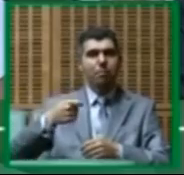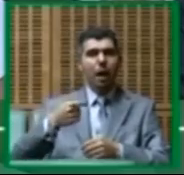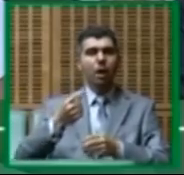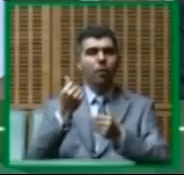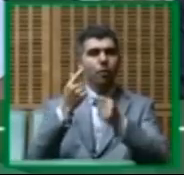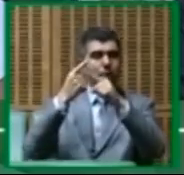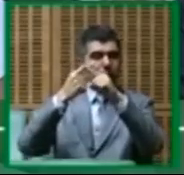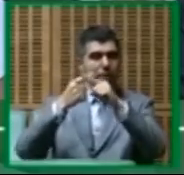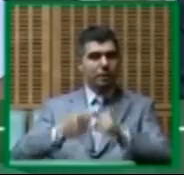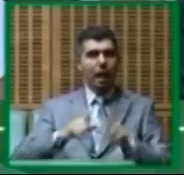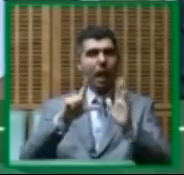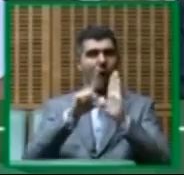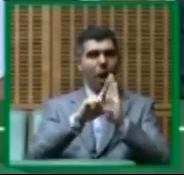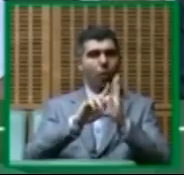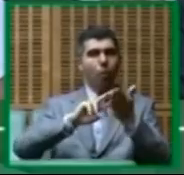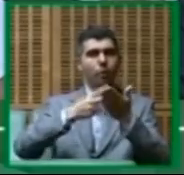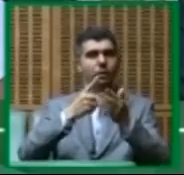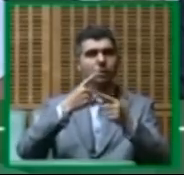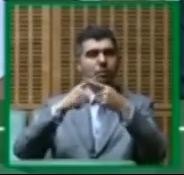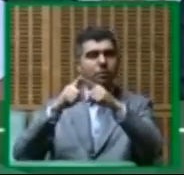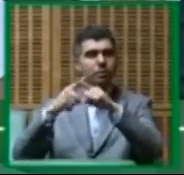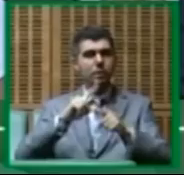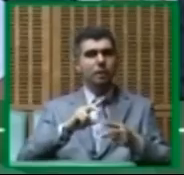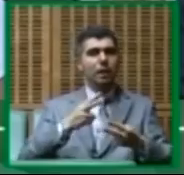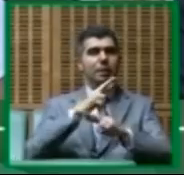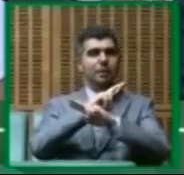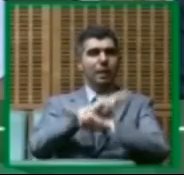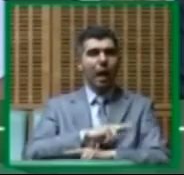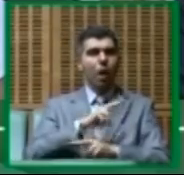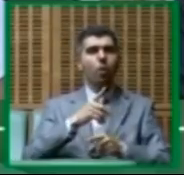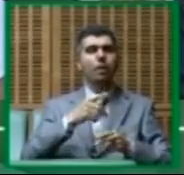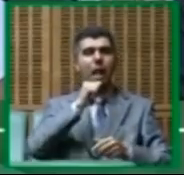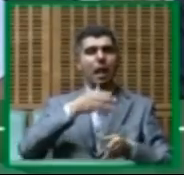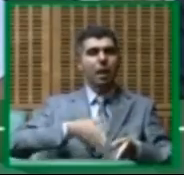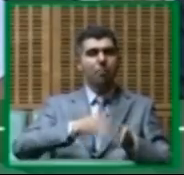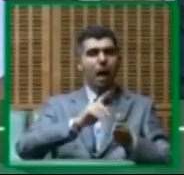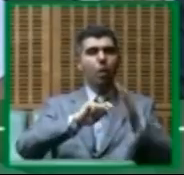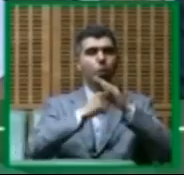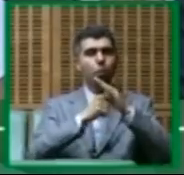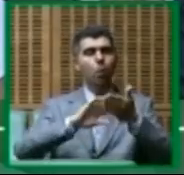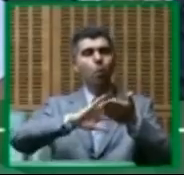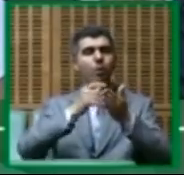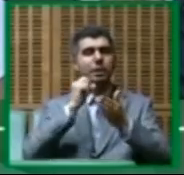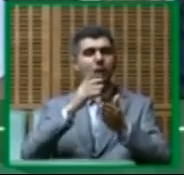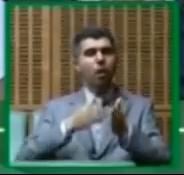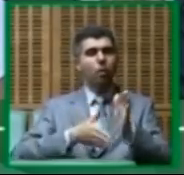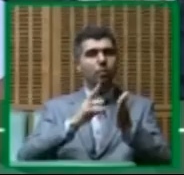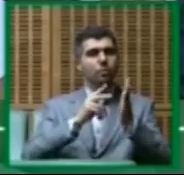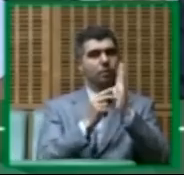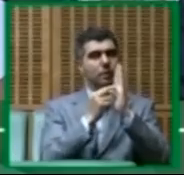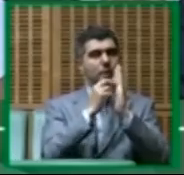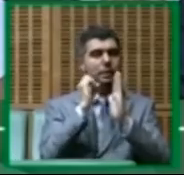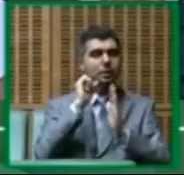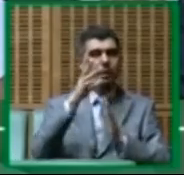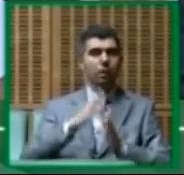بما فيها القانون التنظيمي، القانون المالية، المقاصات، التقاعد، الماء والطاقة. هذه كلها إصلاحات هيكلية أولا تمكننا